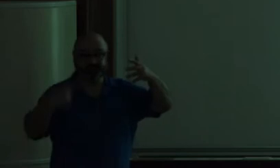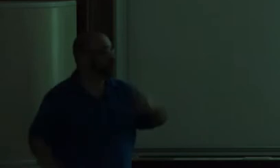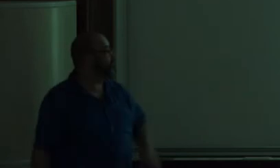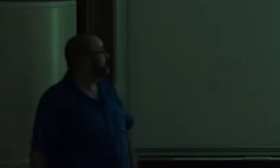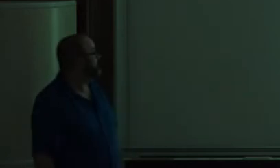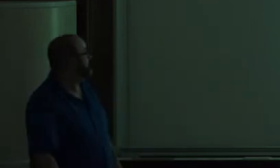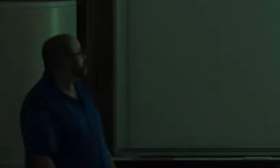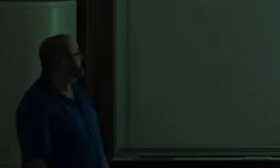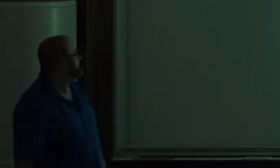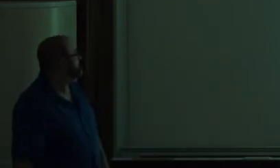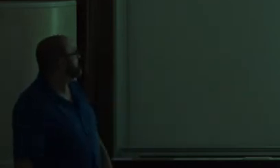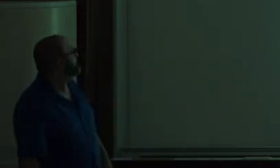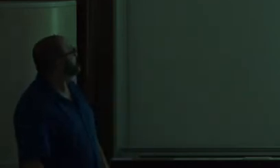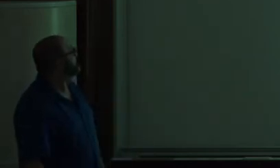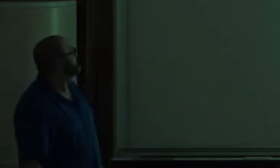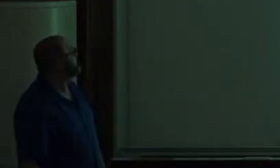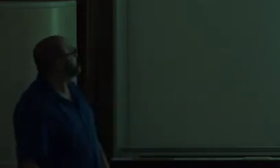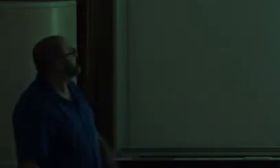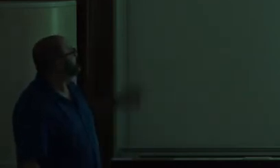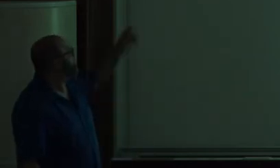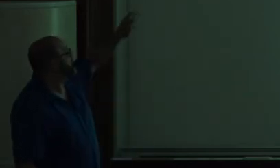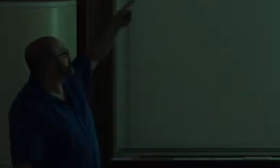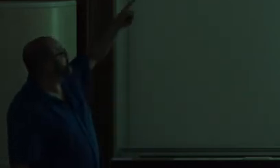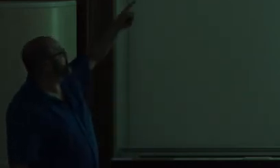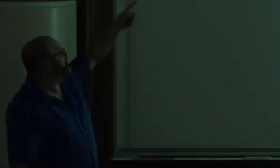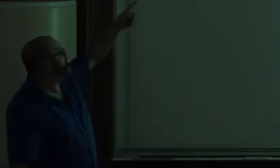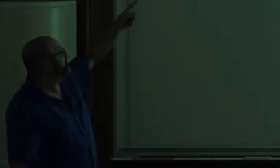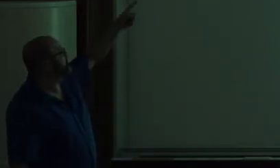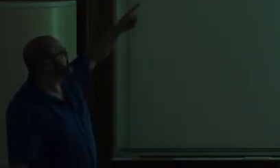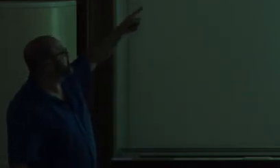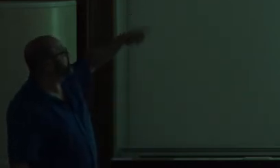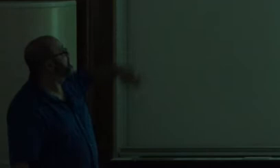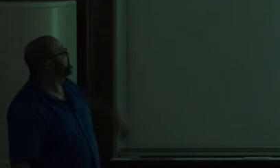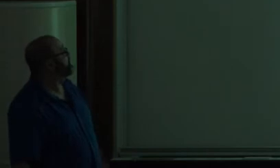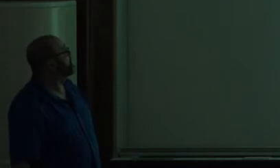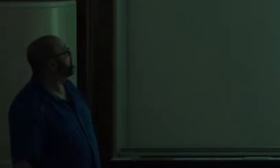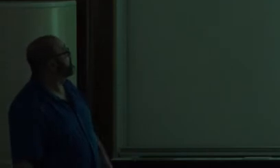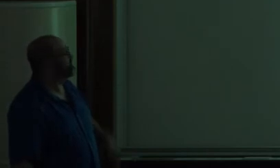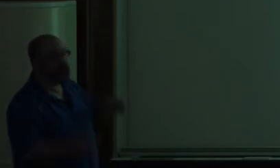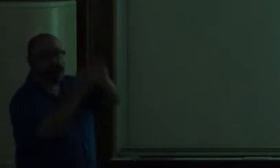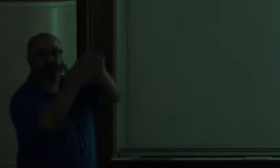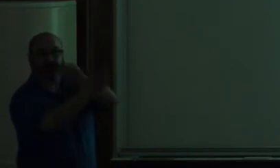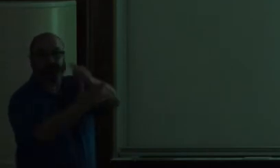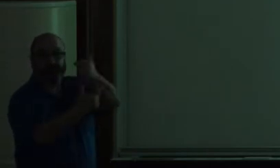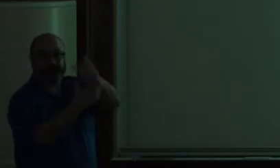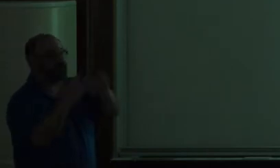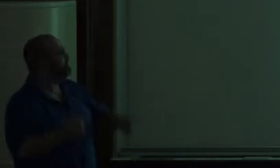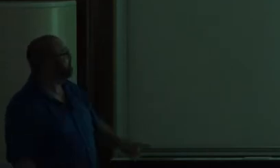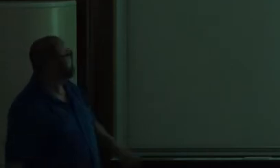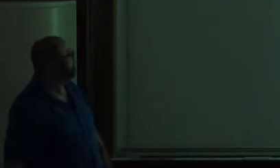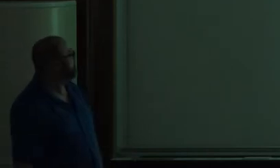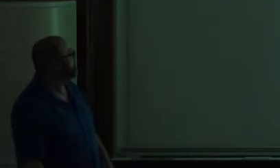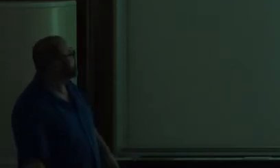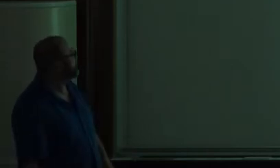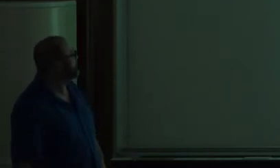regardez, exactement comme pour tout à l'heure, si je change complètement et que je décide de commenter un des éléments là, et je passe au dictionnaire, je